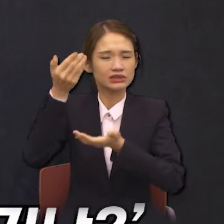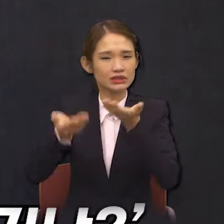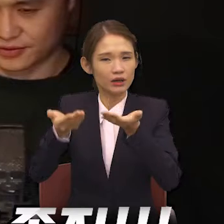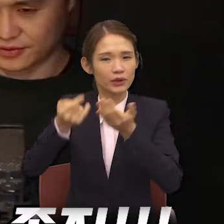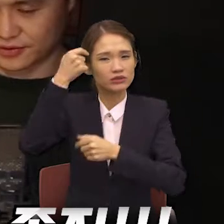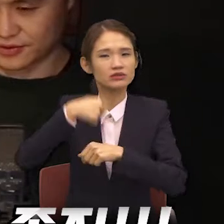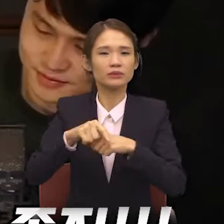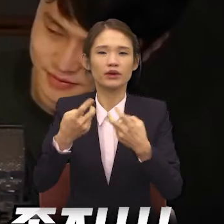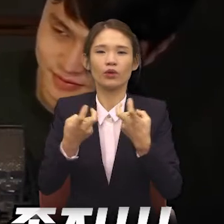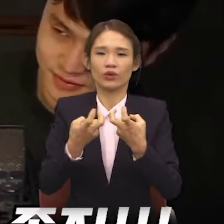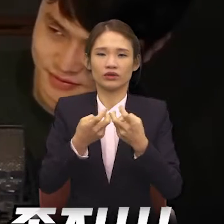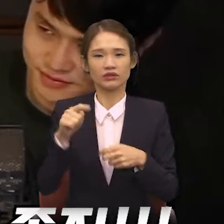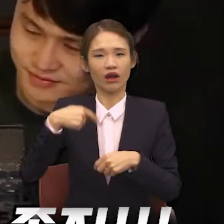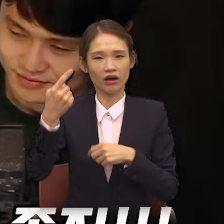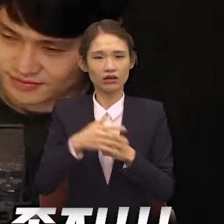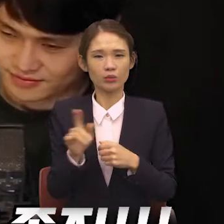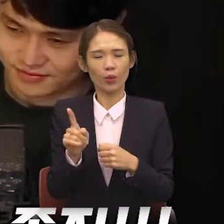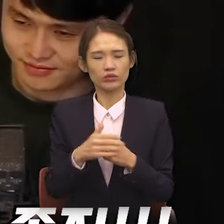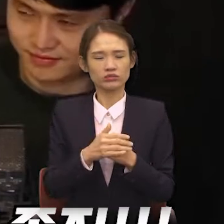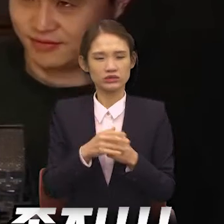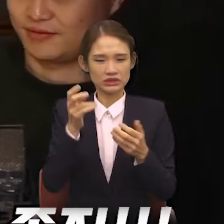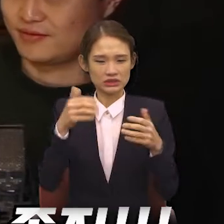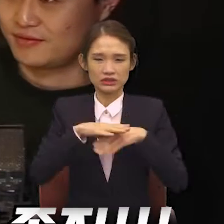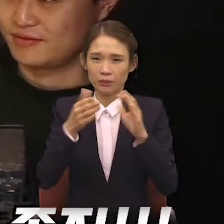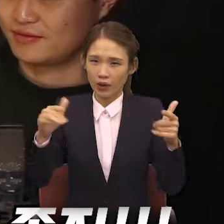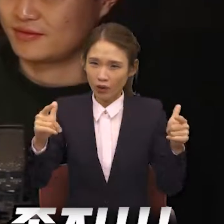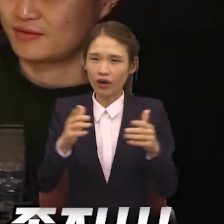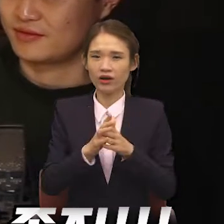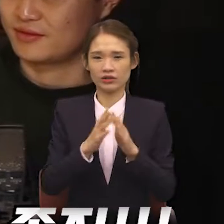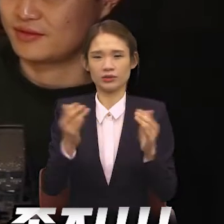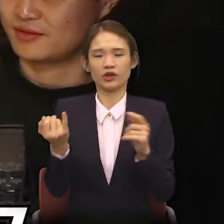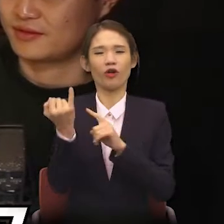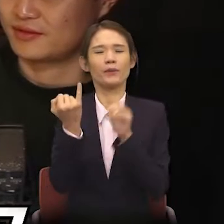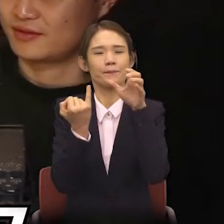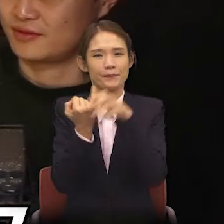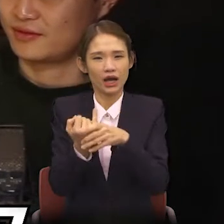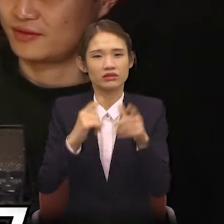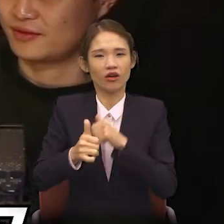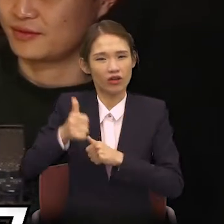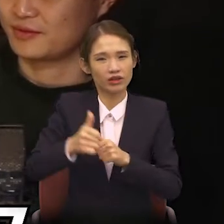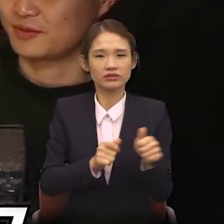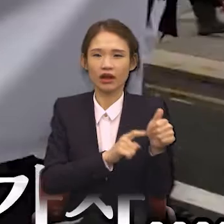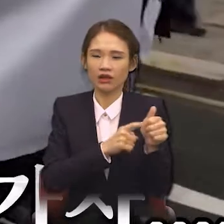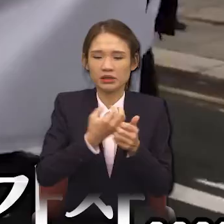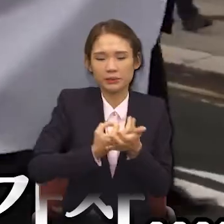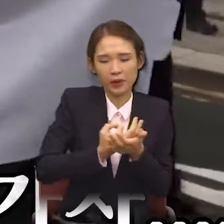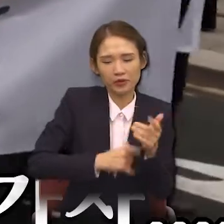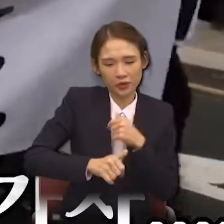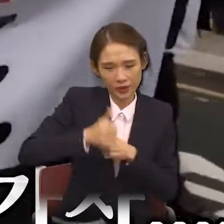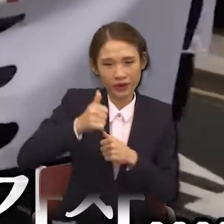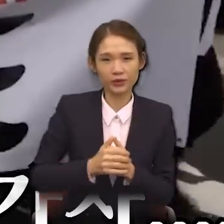건 어떻게 할 거냐? 다음입니다. 아무래도 가사는 여성에 맞는 게 좋지. 남자들이 버리도 더 좋고